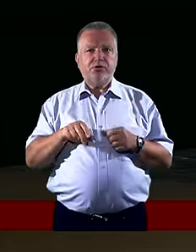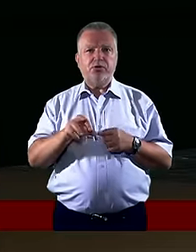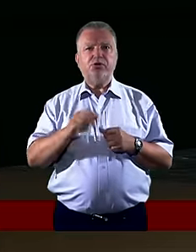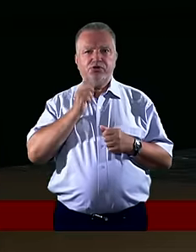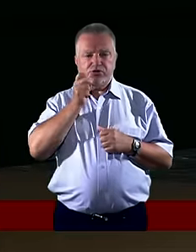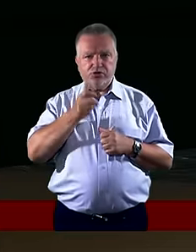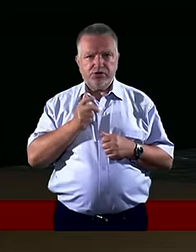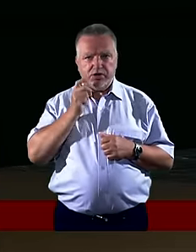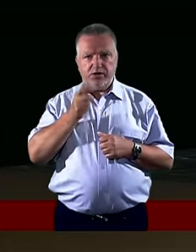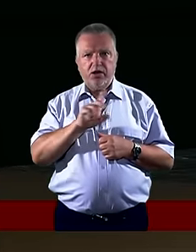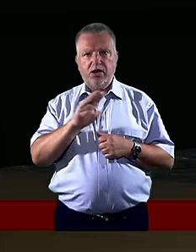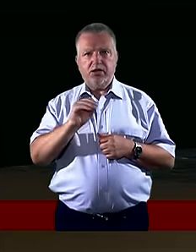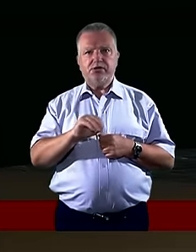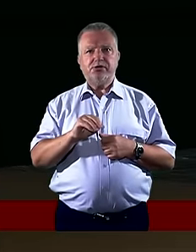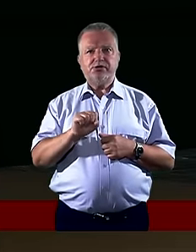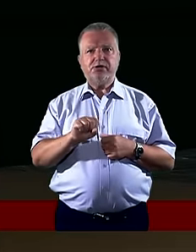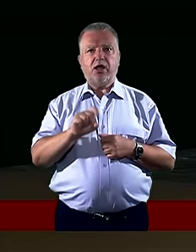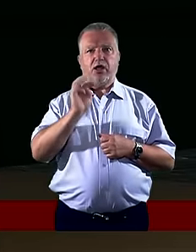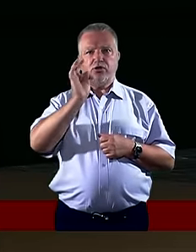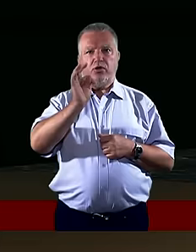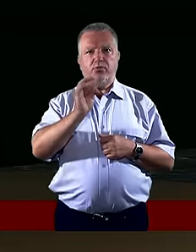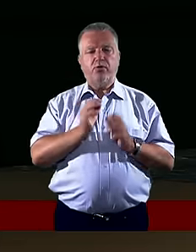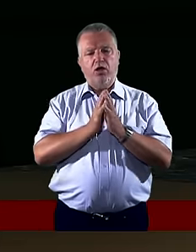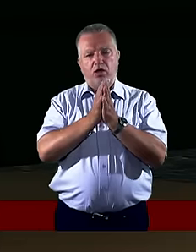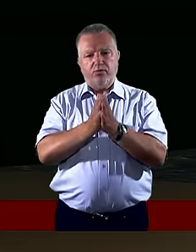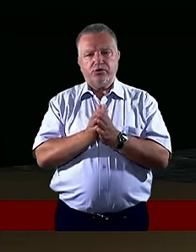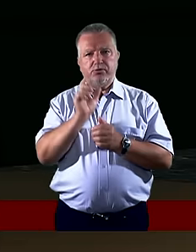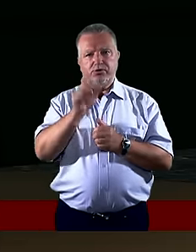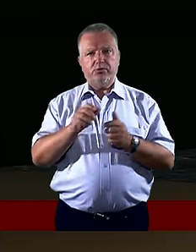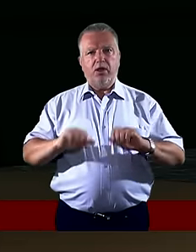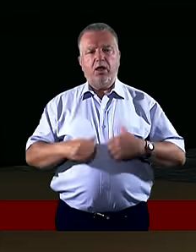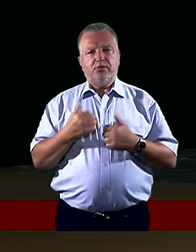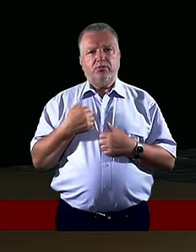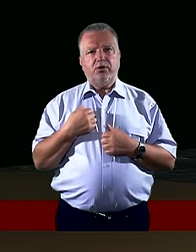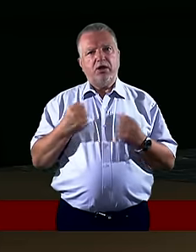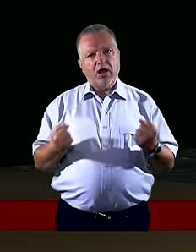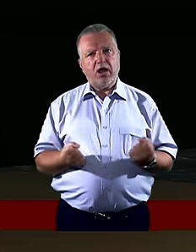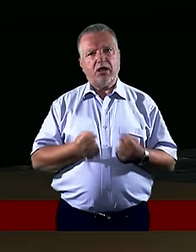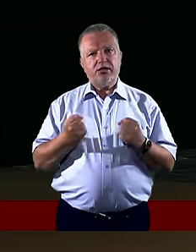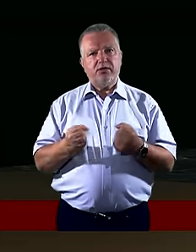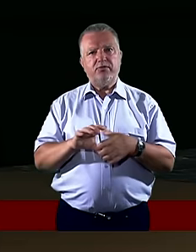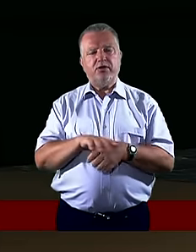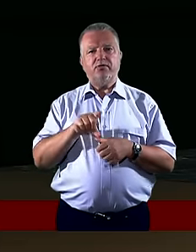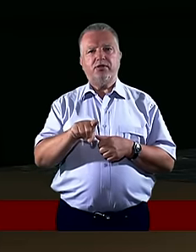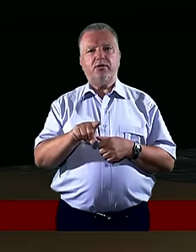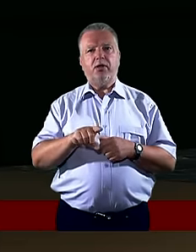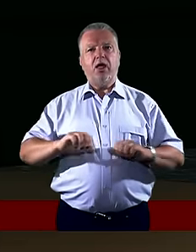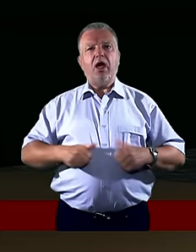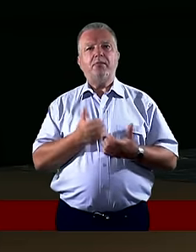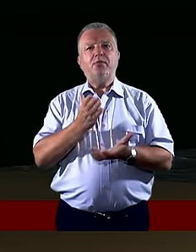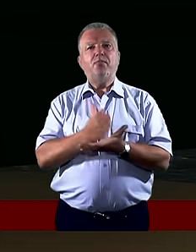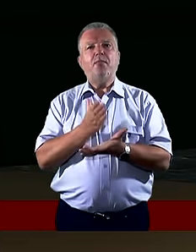też chcemy iść codziennie za Tobą. Proszę Cię również, abyśmy byli aktywni w